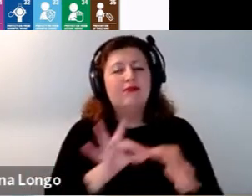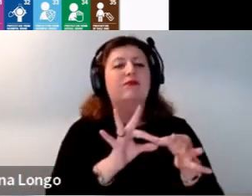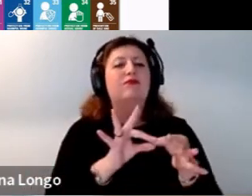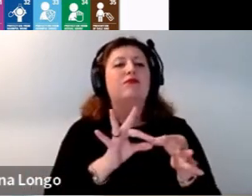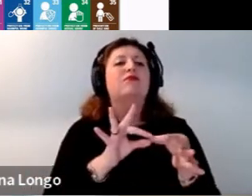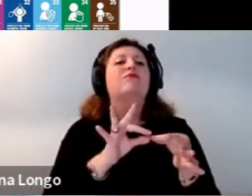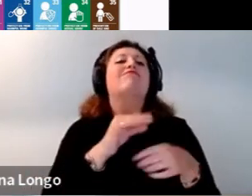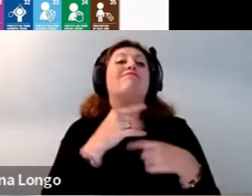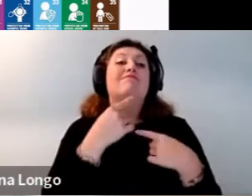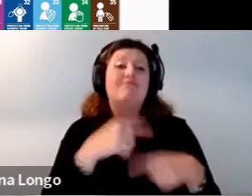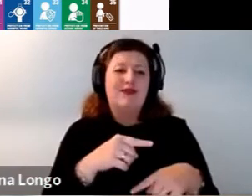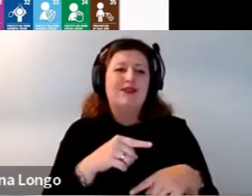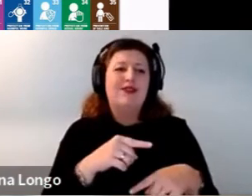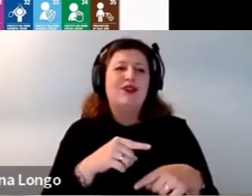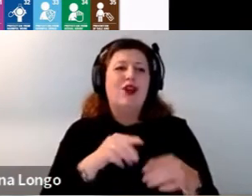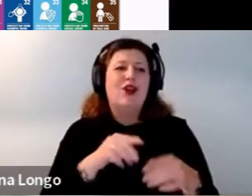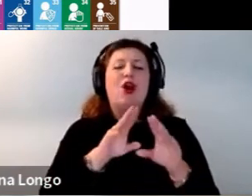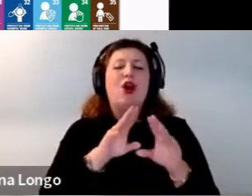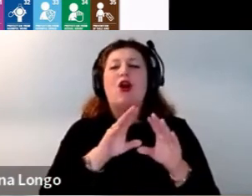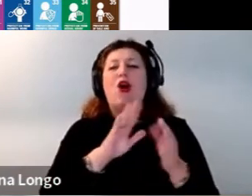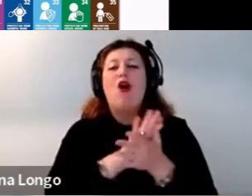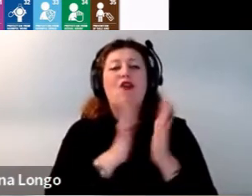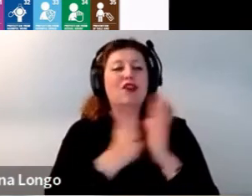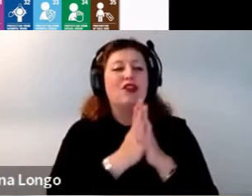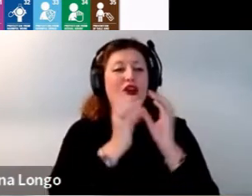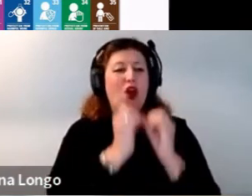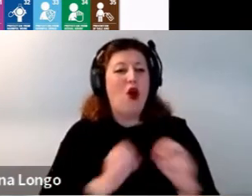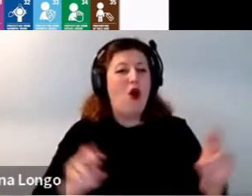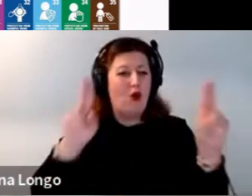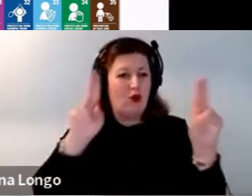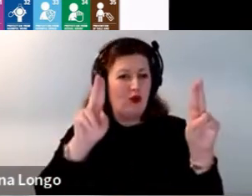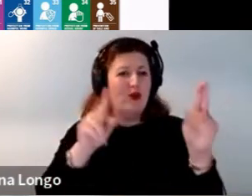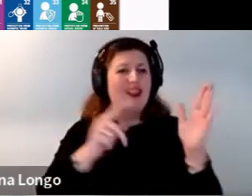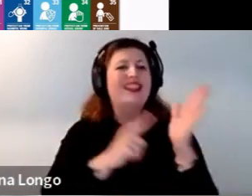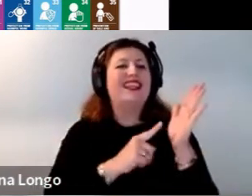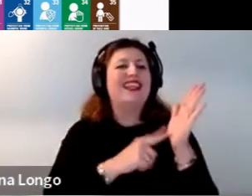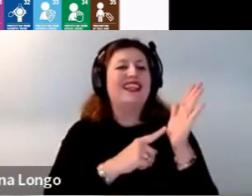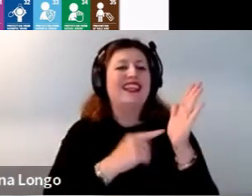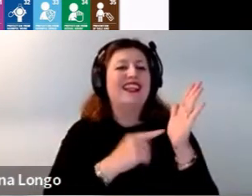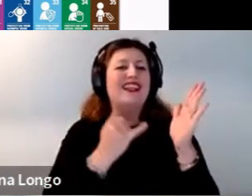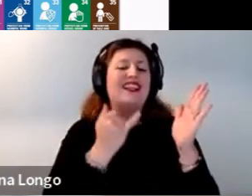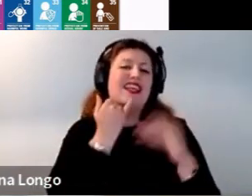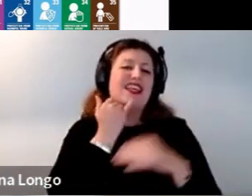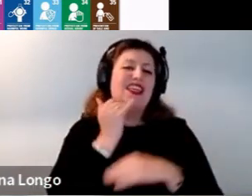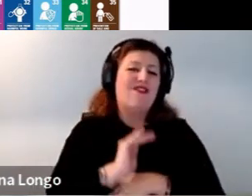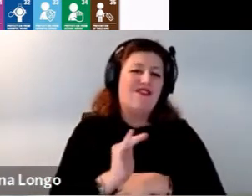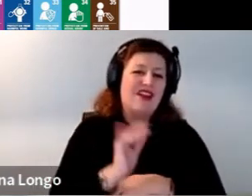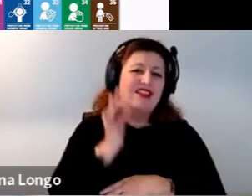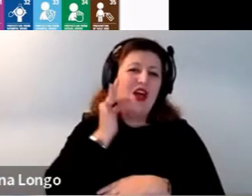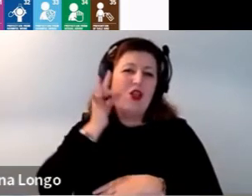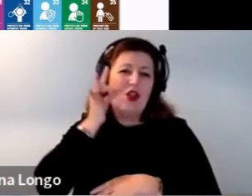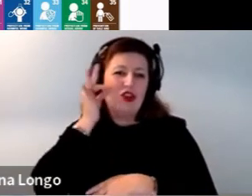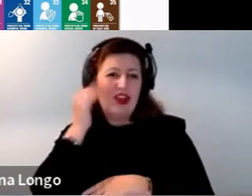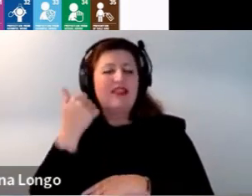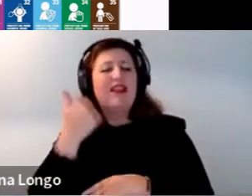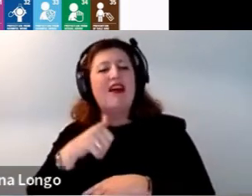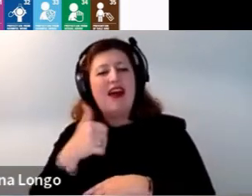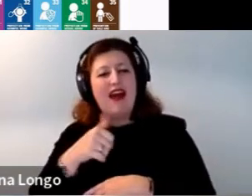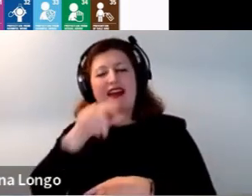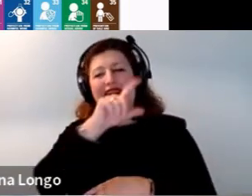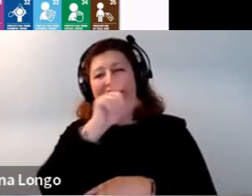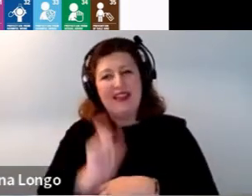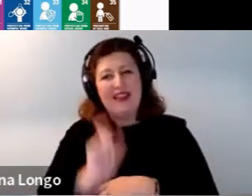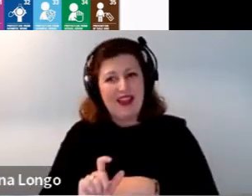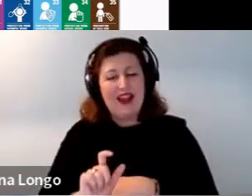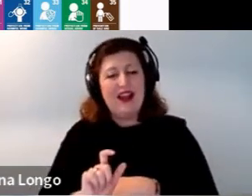diritti dell'infanzia e dell'adolescenza del 1989, di cui l'Italia procede alla